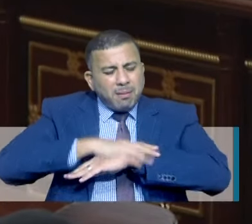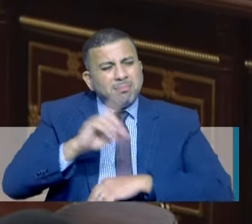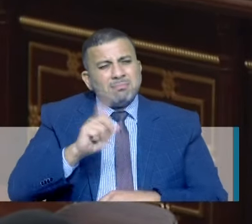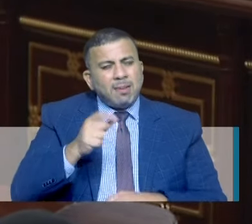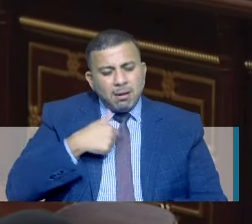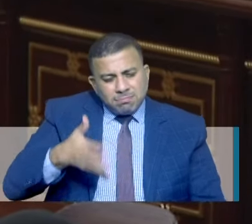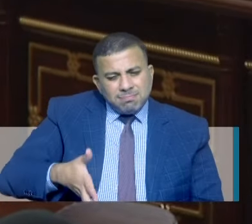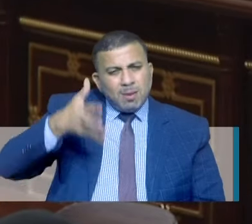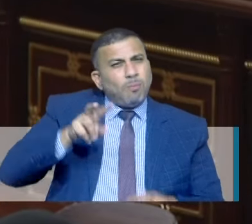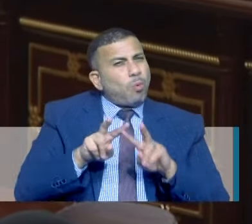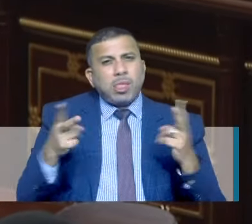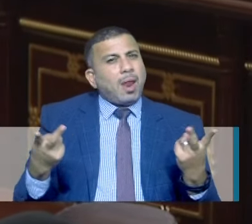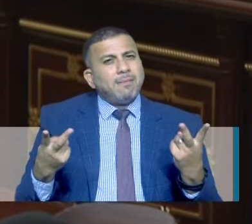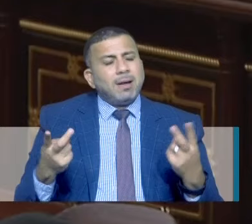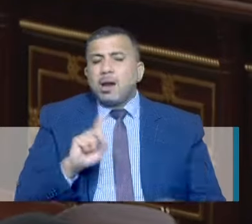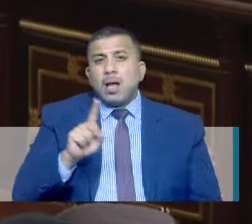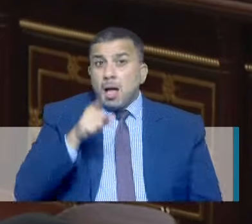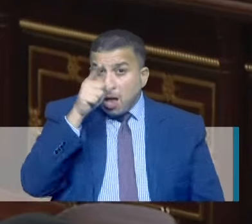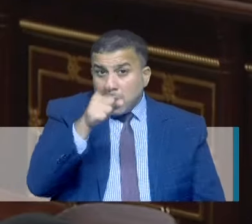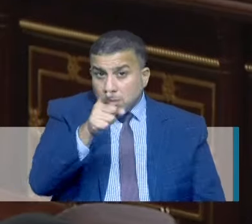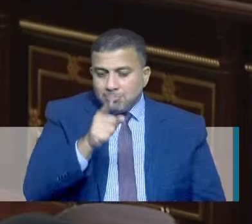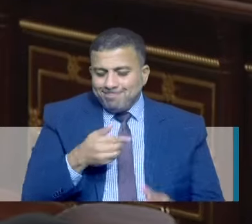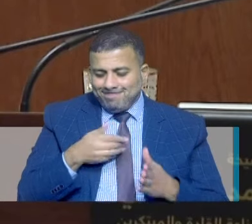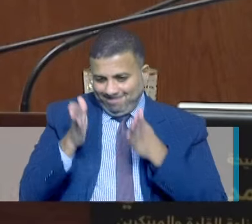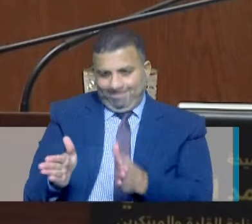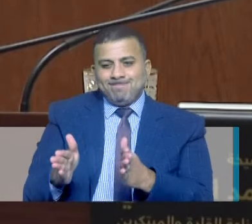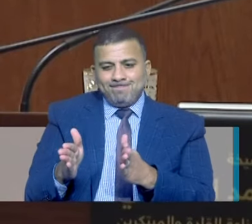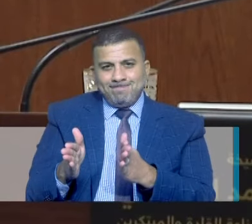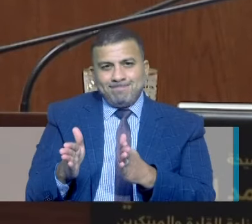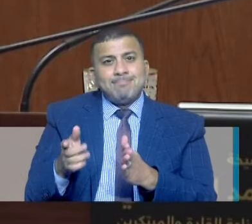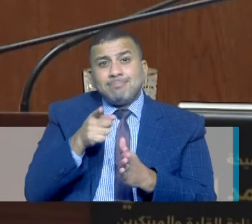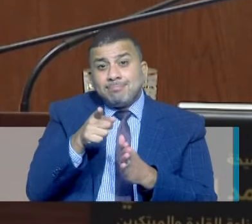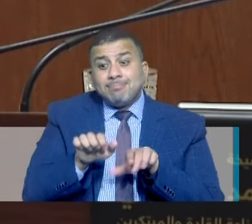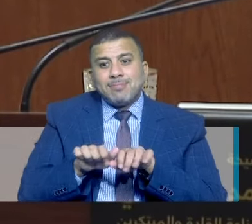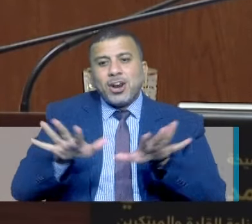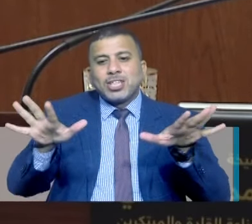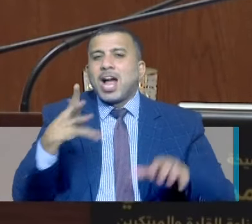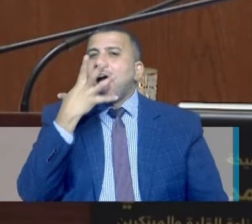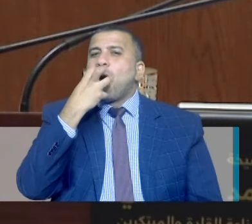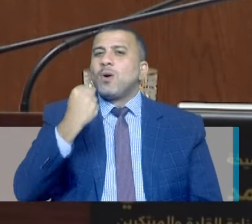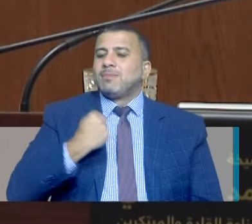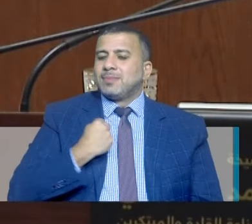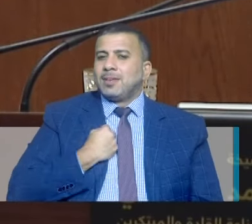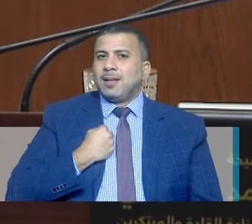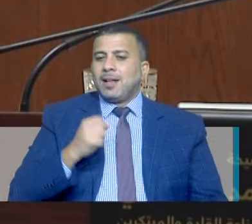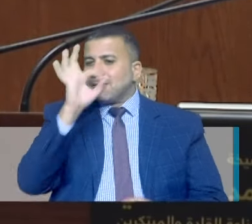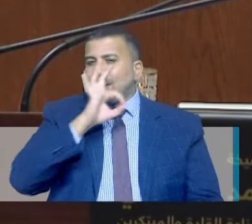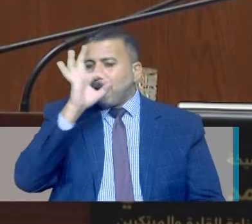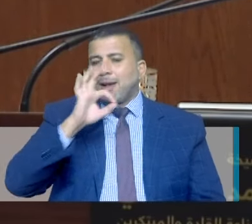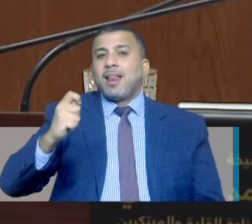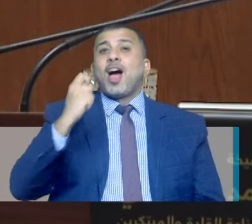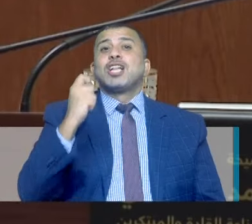نشأتم عليها، بل كونوا أنتم من يقودها إلى نشر وتعزيز هويتكم الوطنية وتقاليدكم